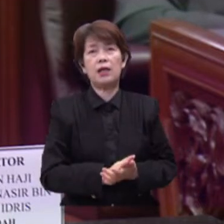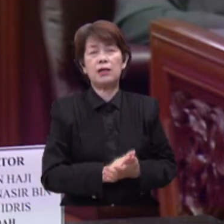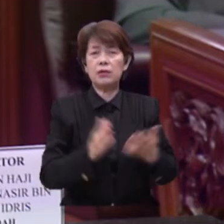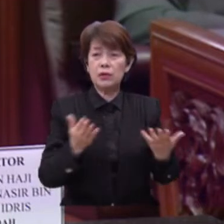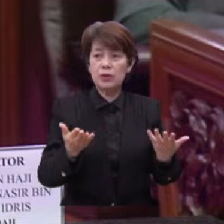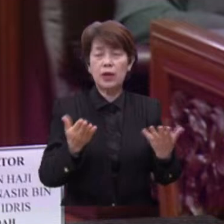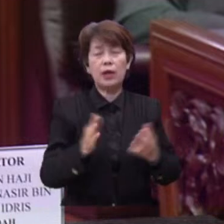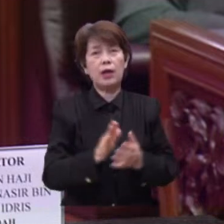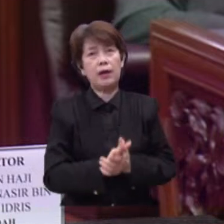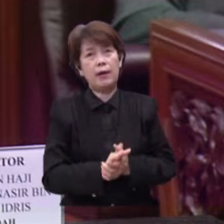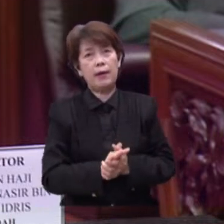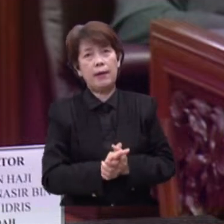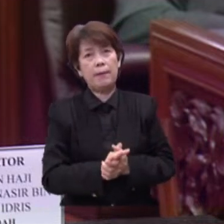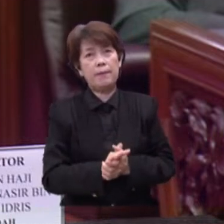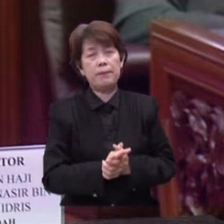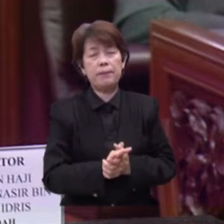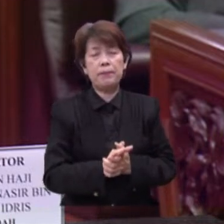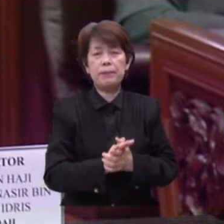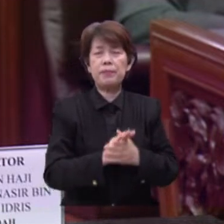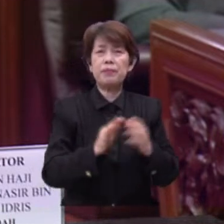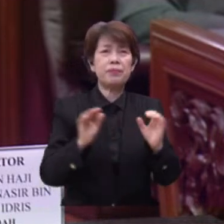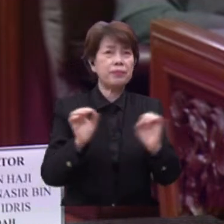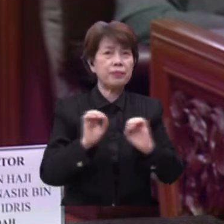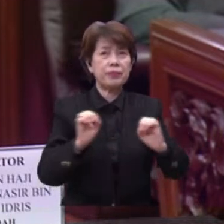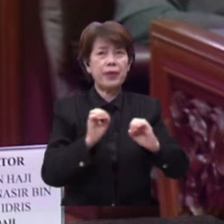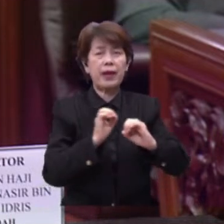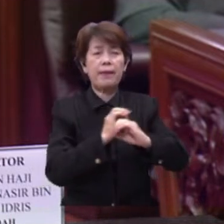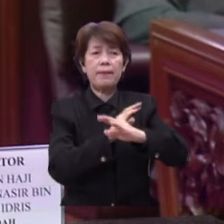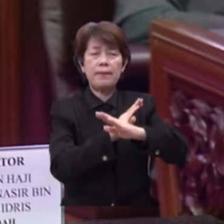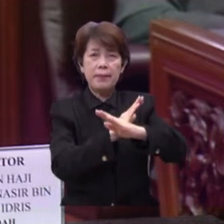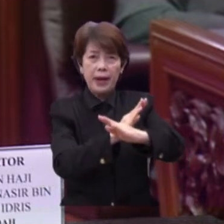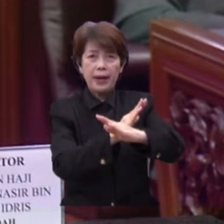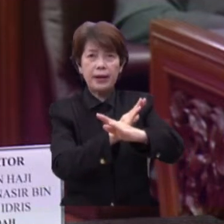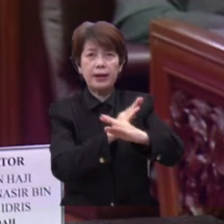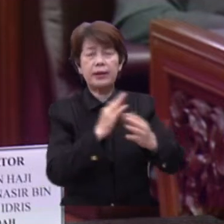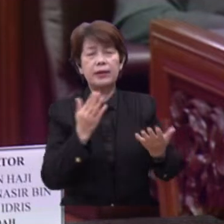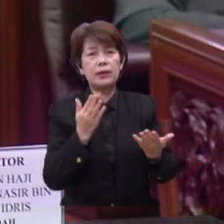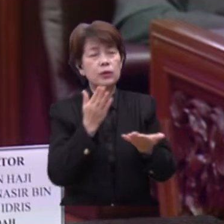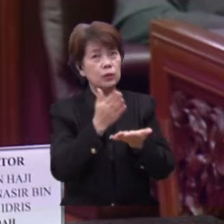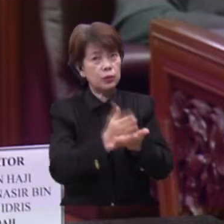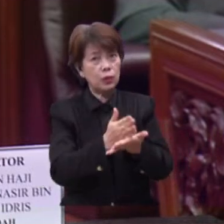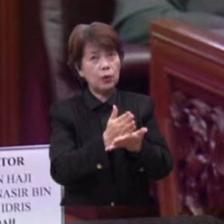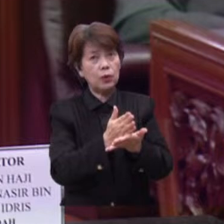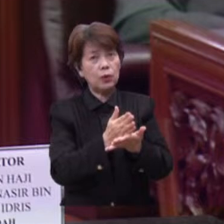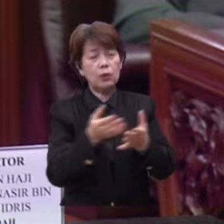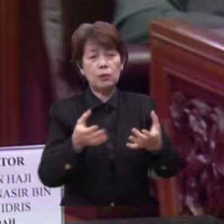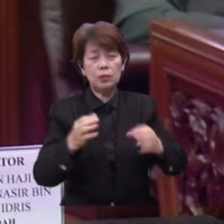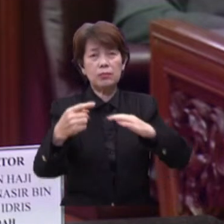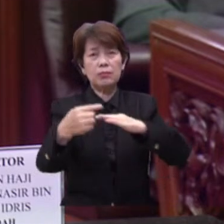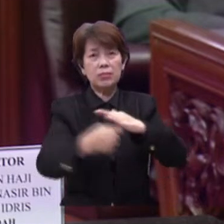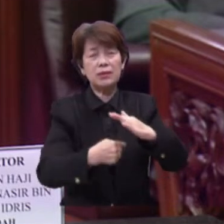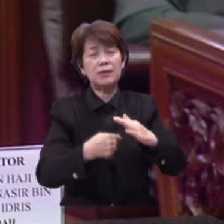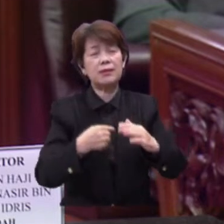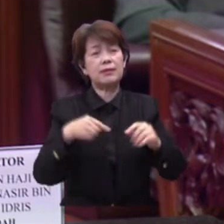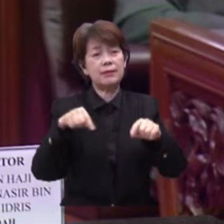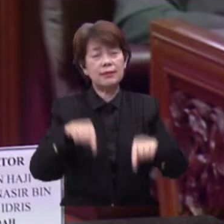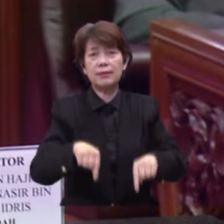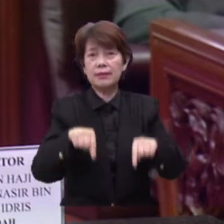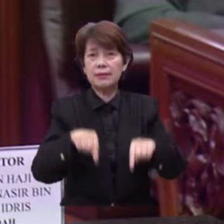tidak dapat menghalang cobaan-percobaan membunuh diri yang berlaku di negara kita